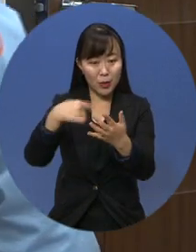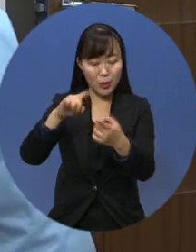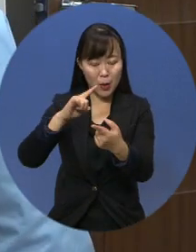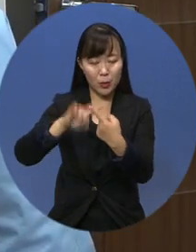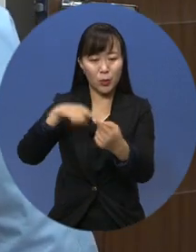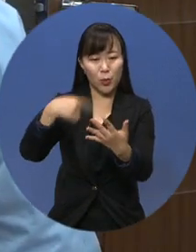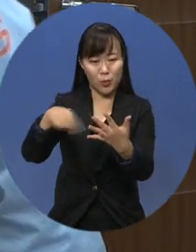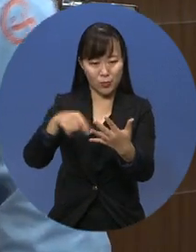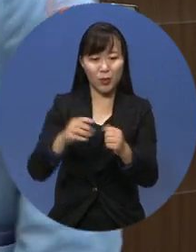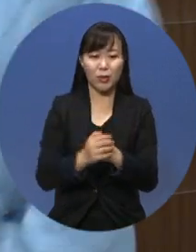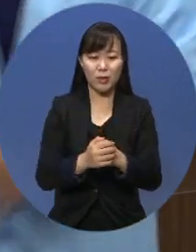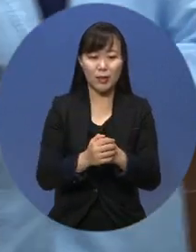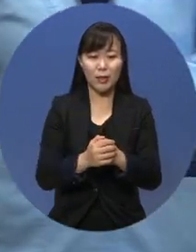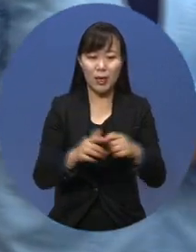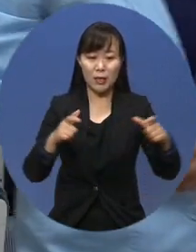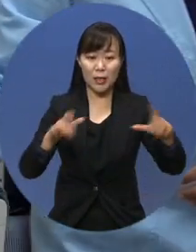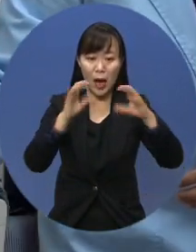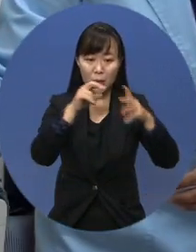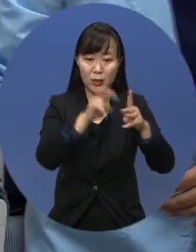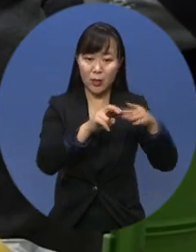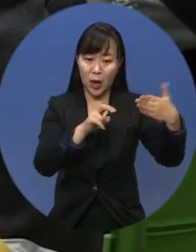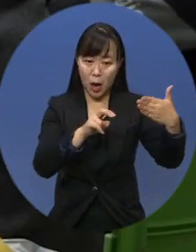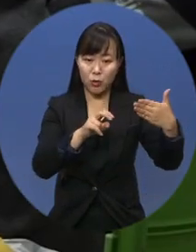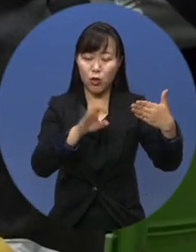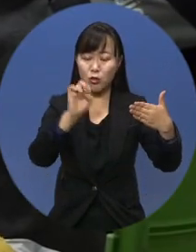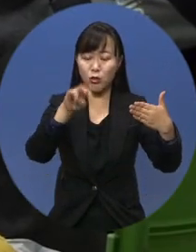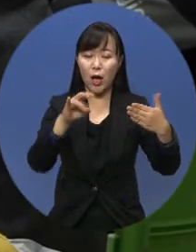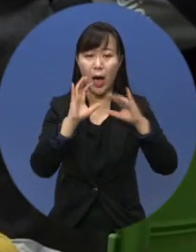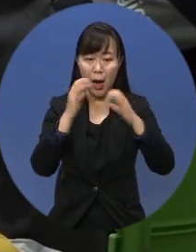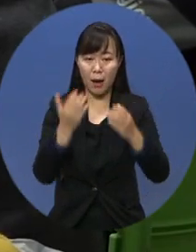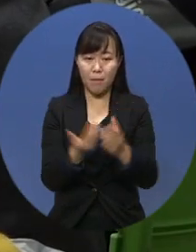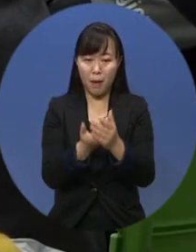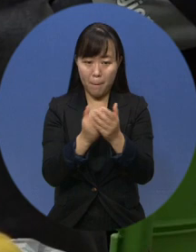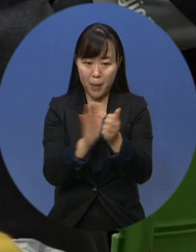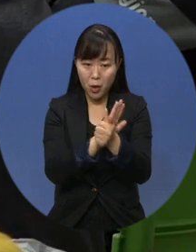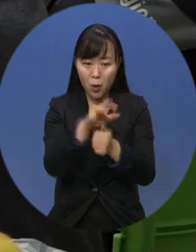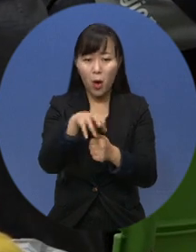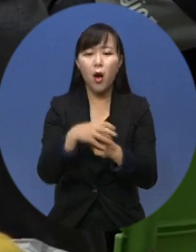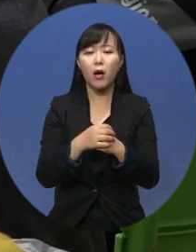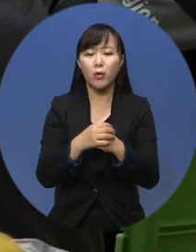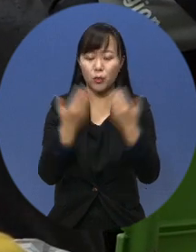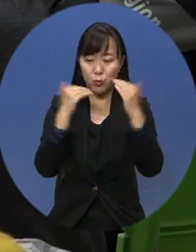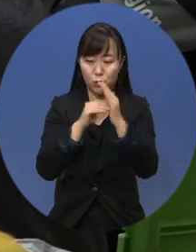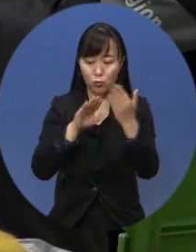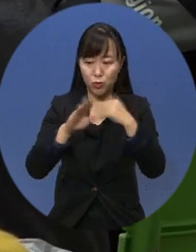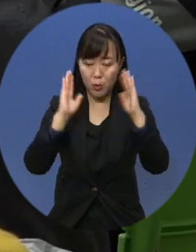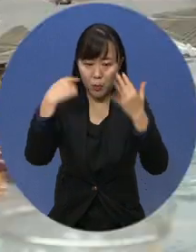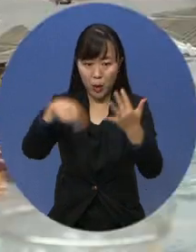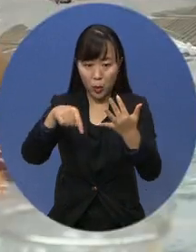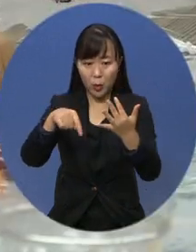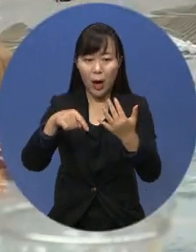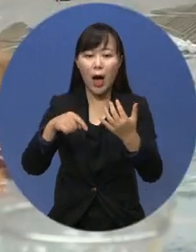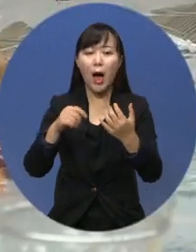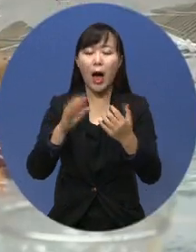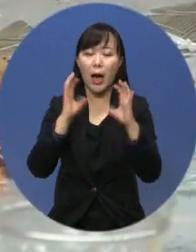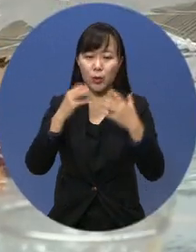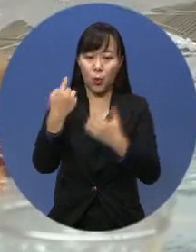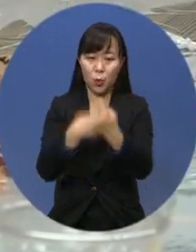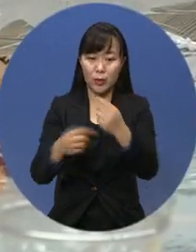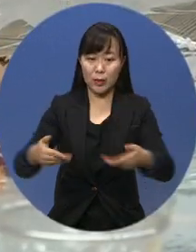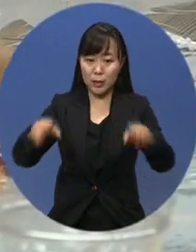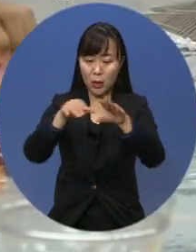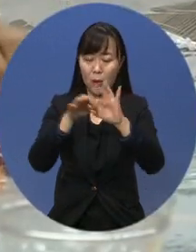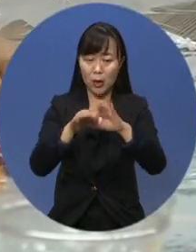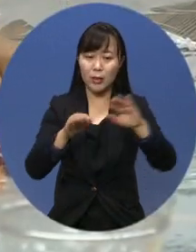교육은 지역 아동센터 9개소와 육아원, 청소년 방과 후 아카데미, 아동이용시설 등 400여 명의